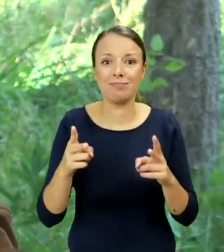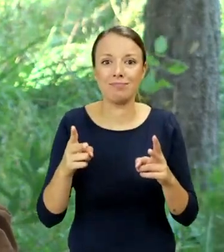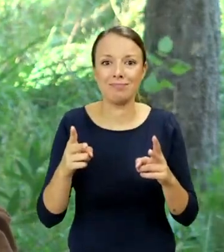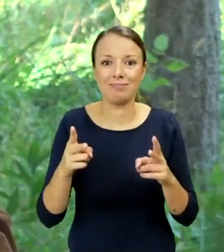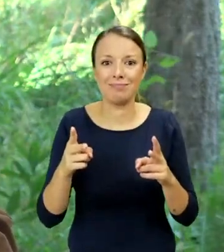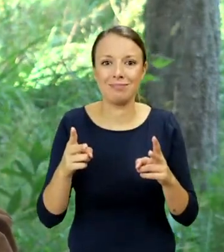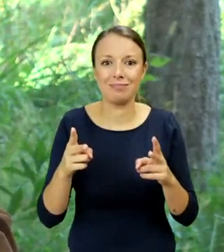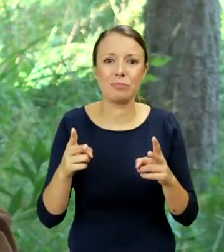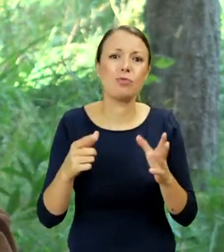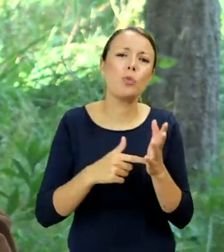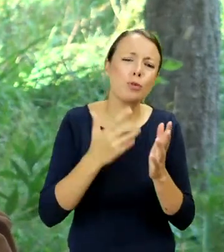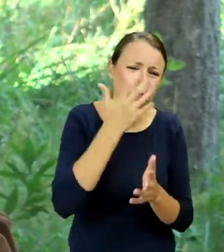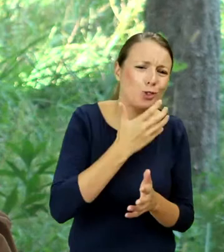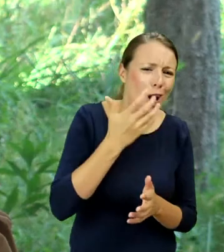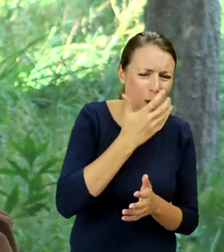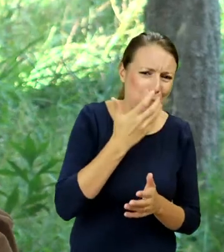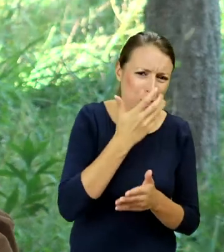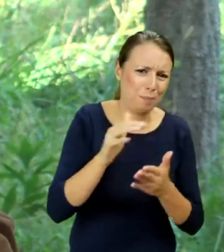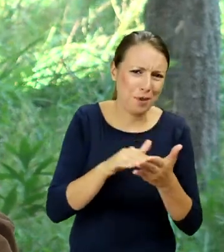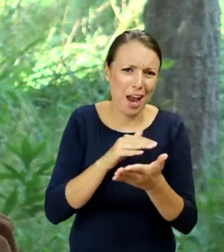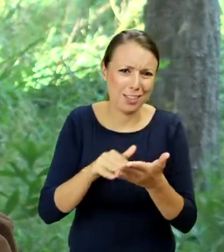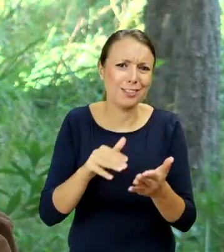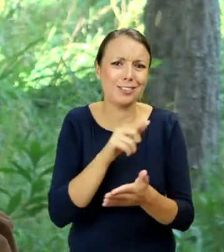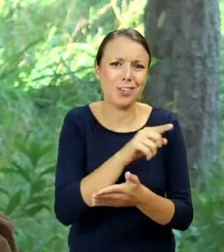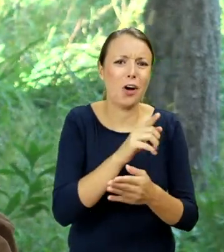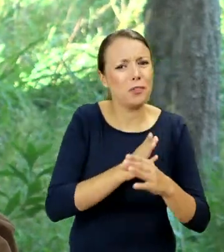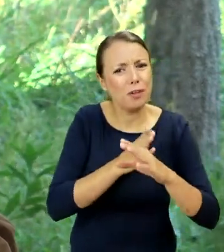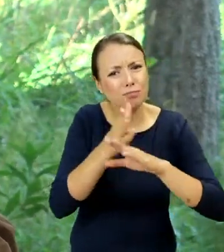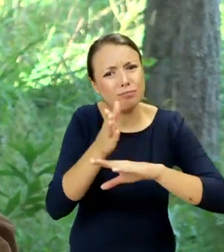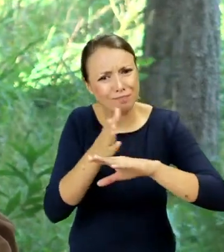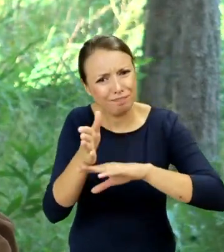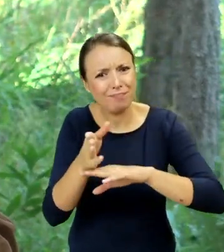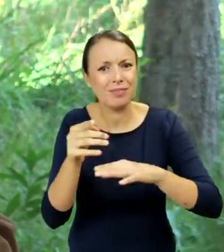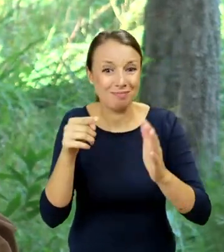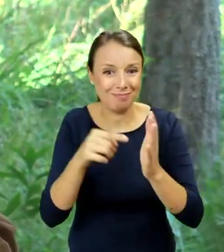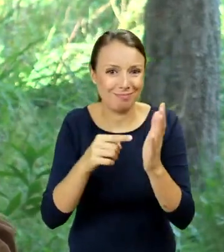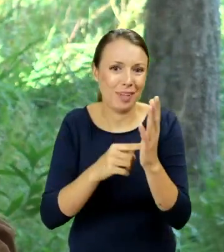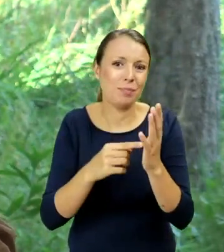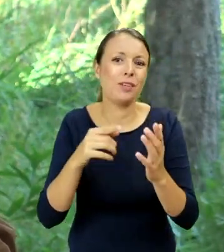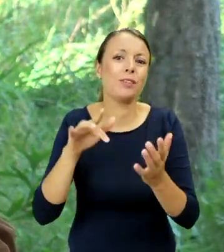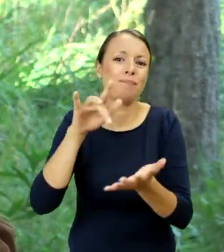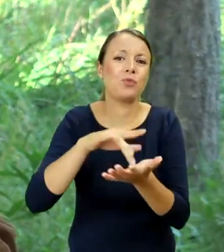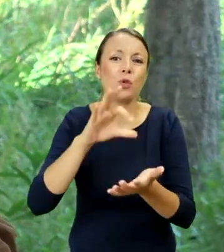w czasie ciepłych miesięcy, bo drewniak nie nadawał się do